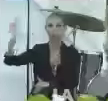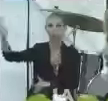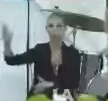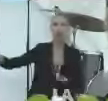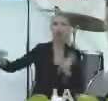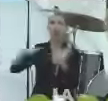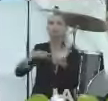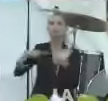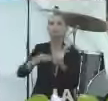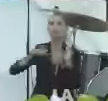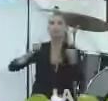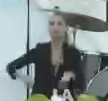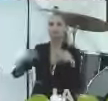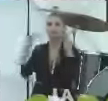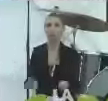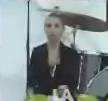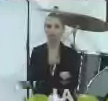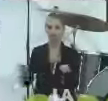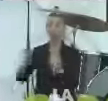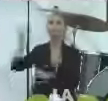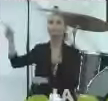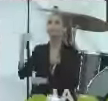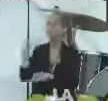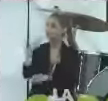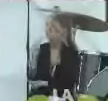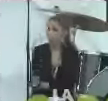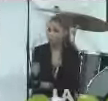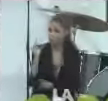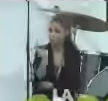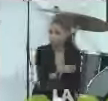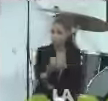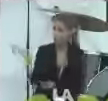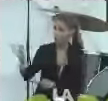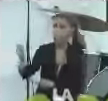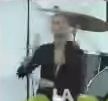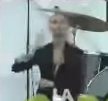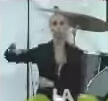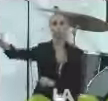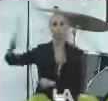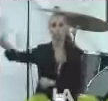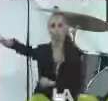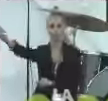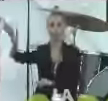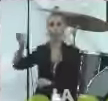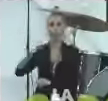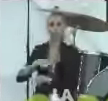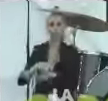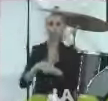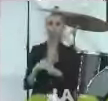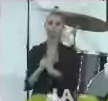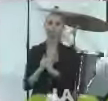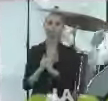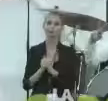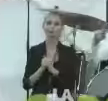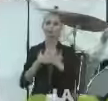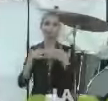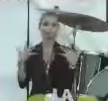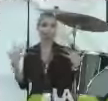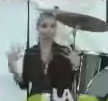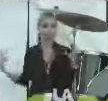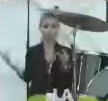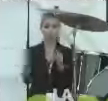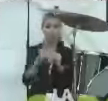andatevelo a cercare. Non può dire di averla ereditata, è sua, è sua. E se tu fai